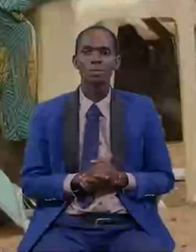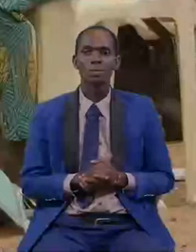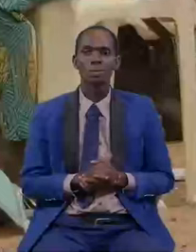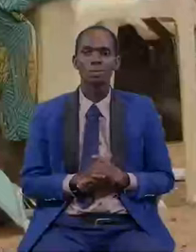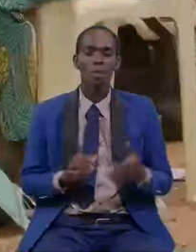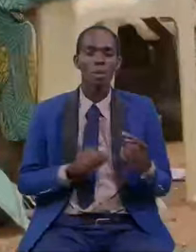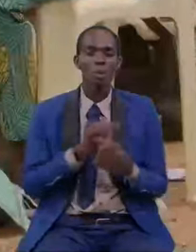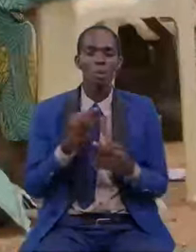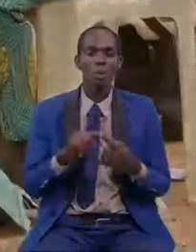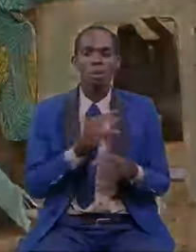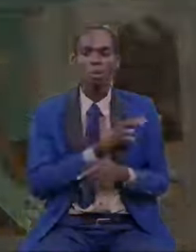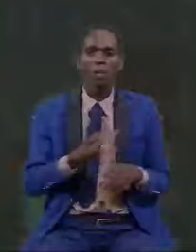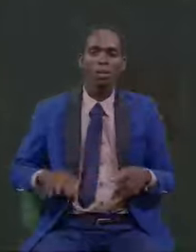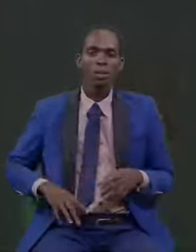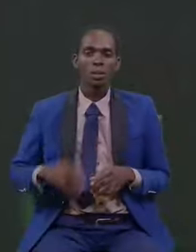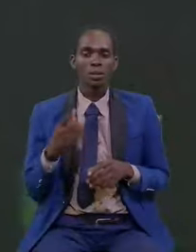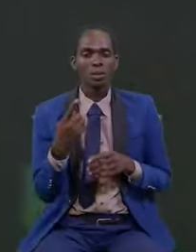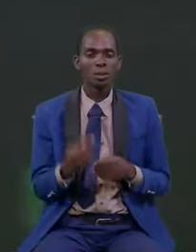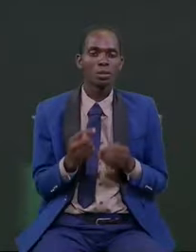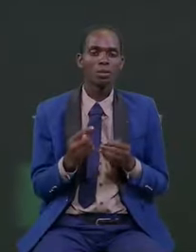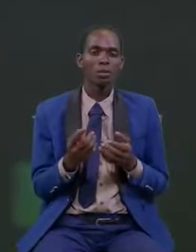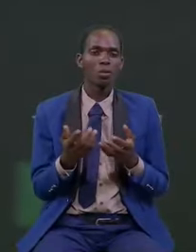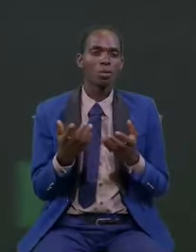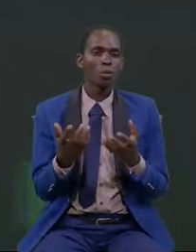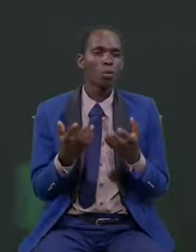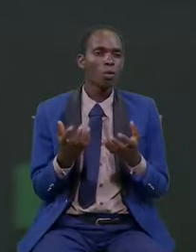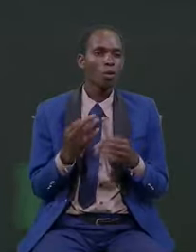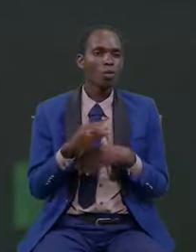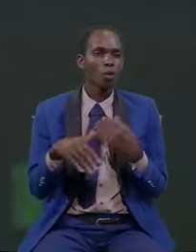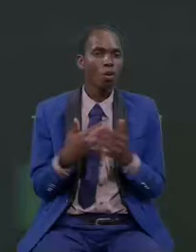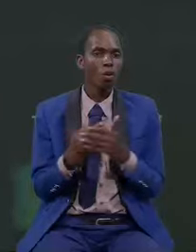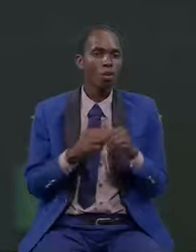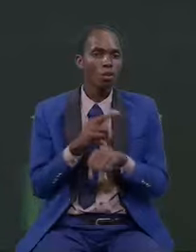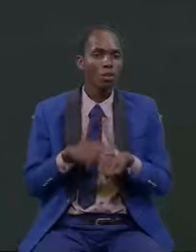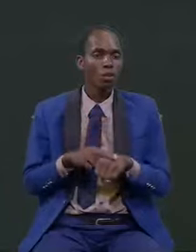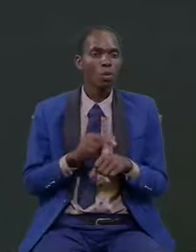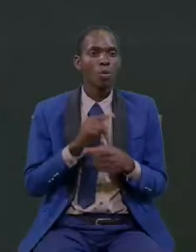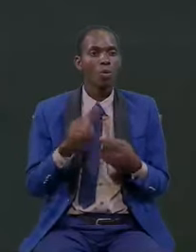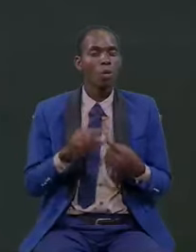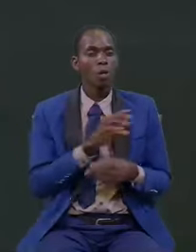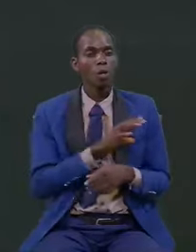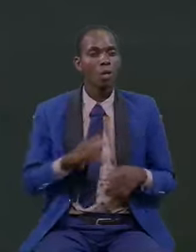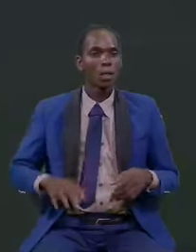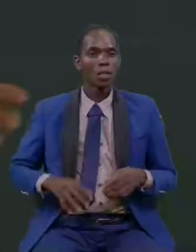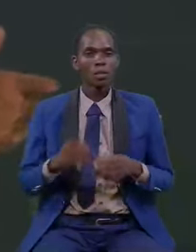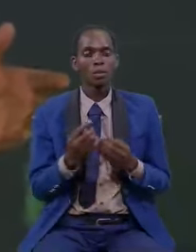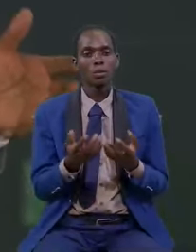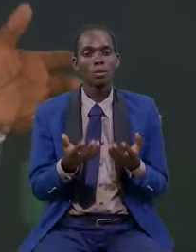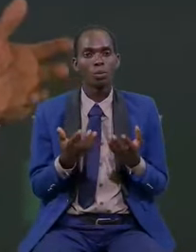Christ, le désir de toutes les nations, lorsque Christ, le désir